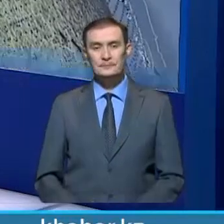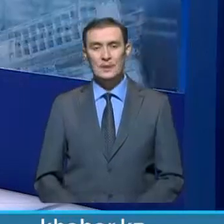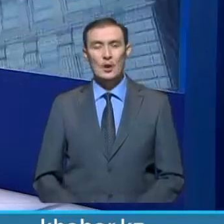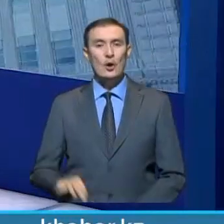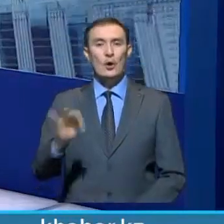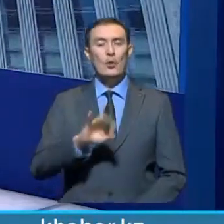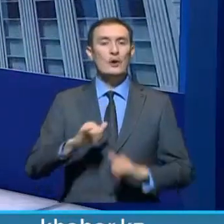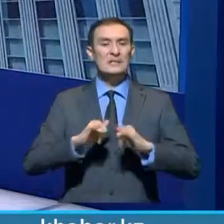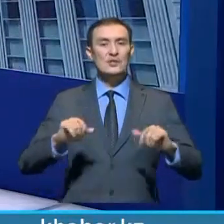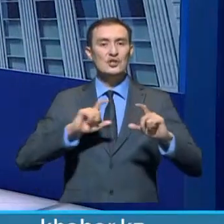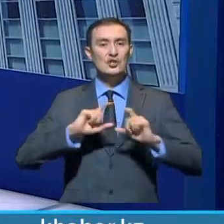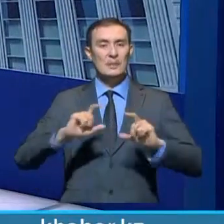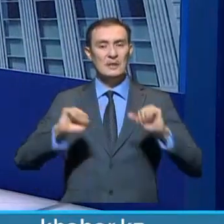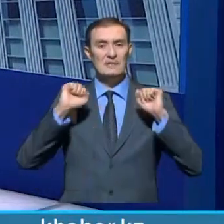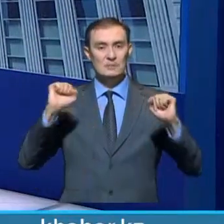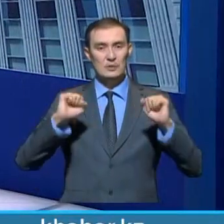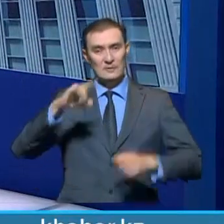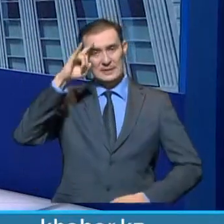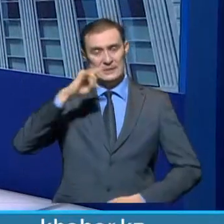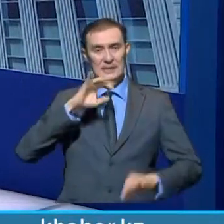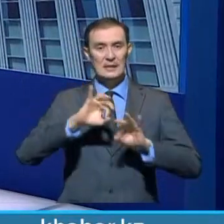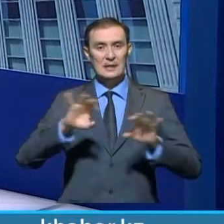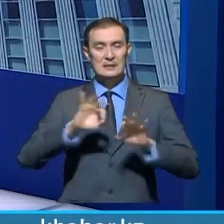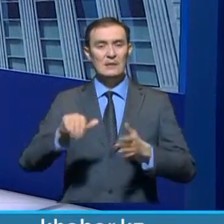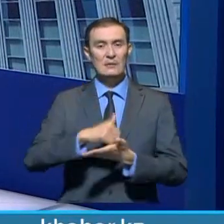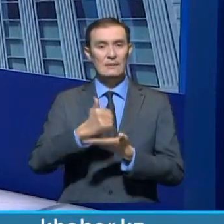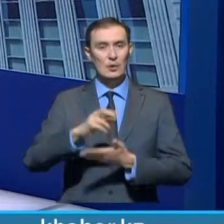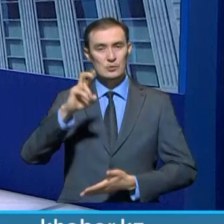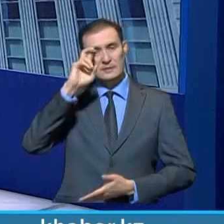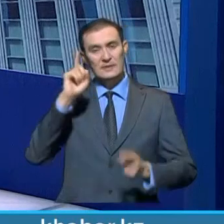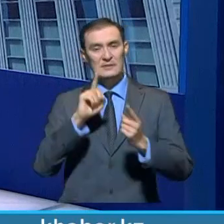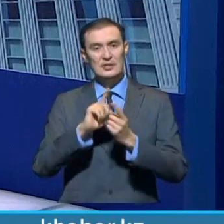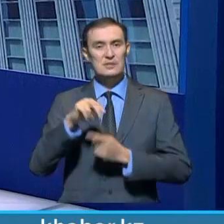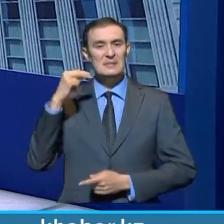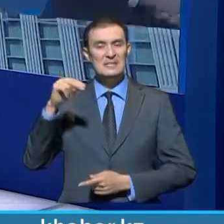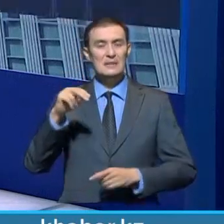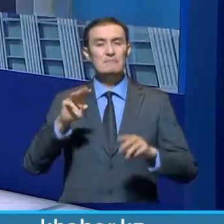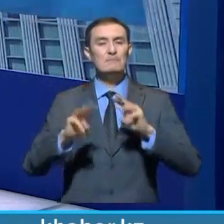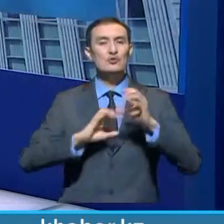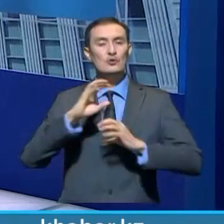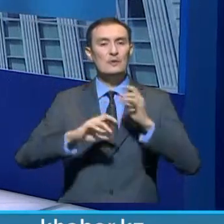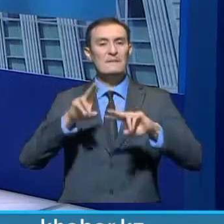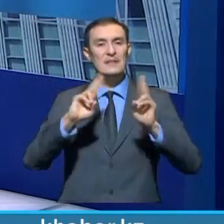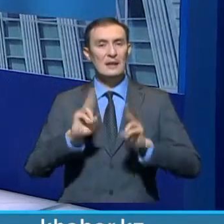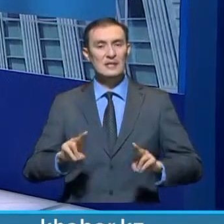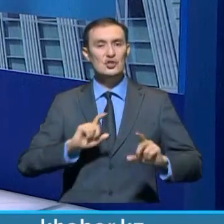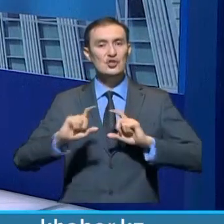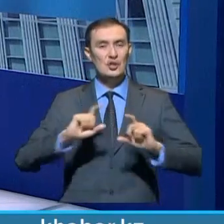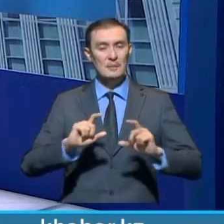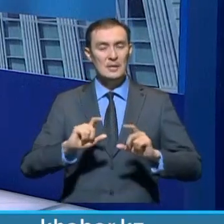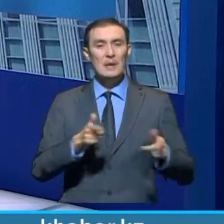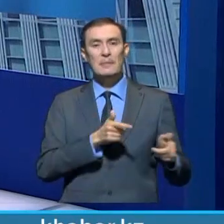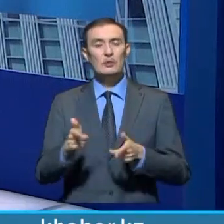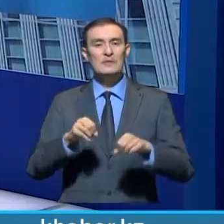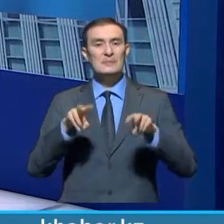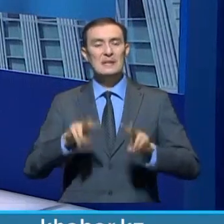а развитие шахматного спорта в Казахстане рассказал глава нашего государства на встрече с президентом международной Федерации шахмат в частности разработки